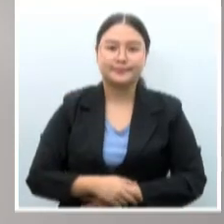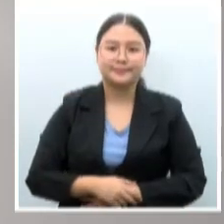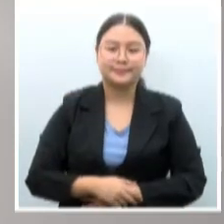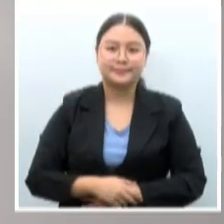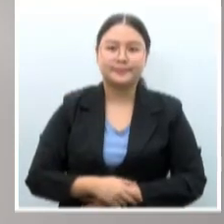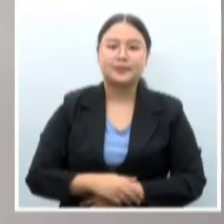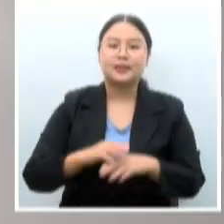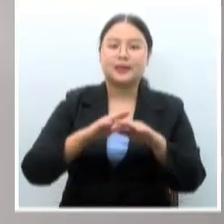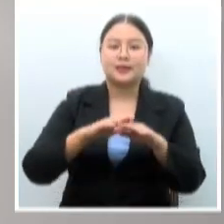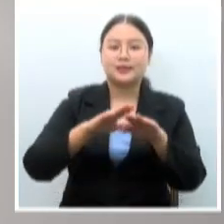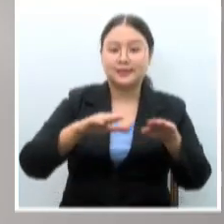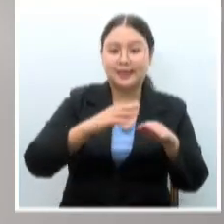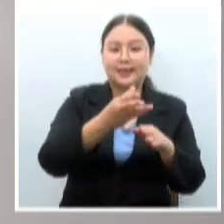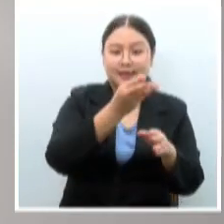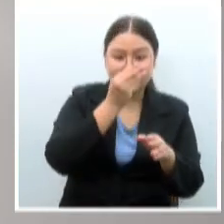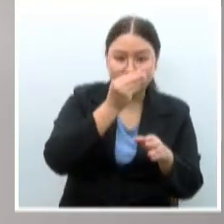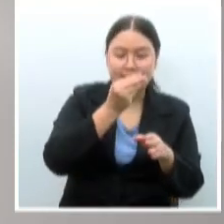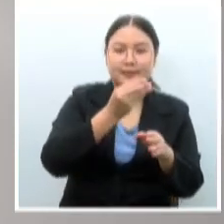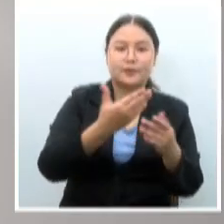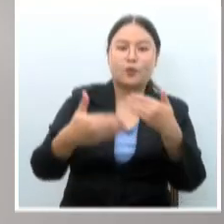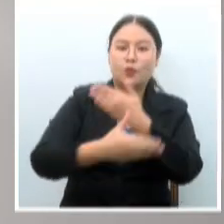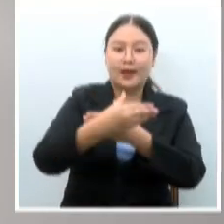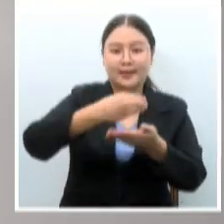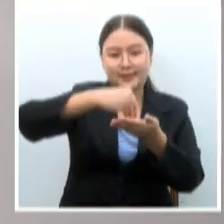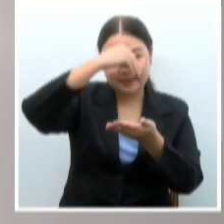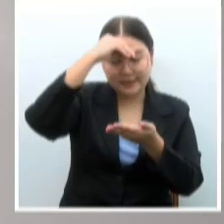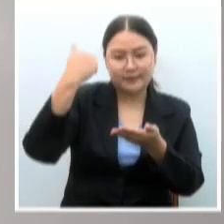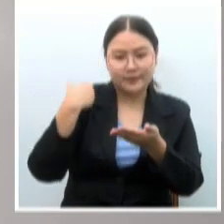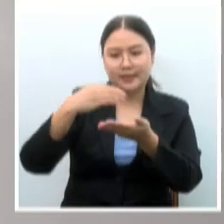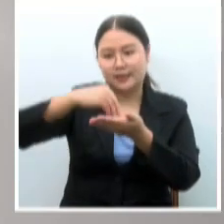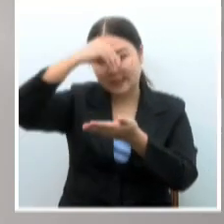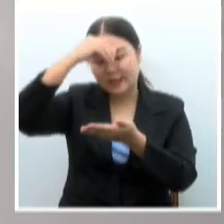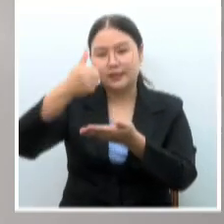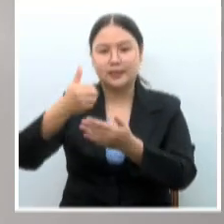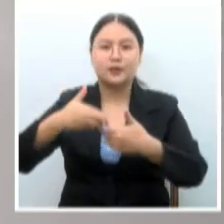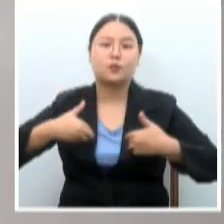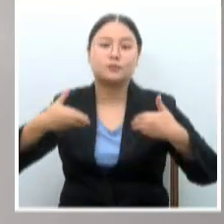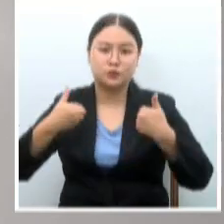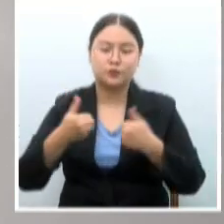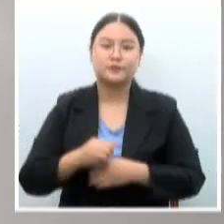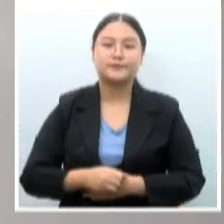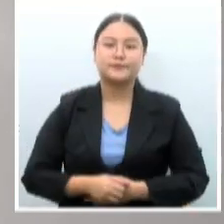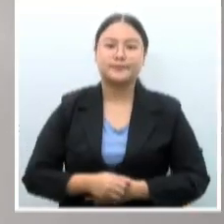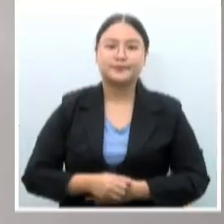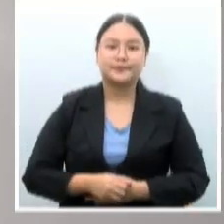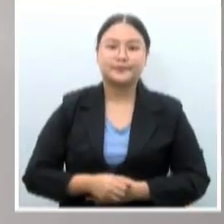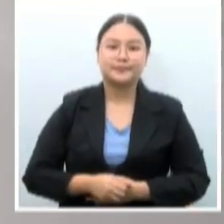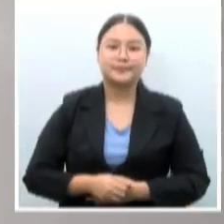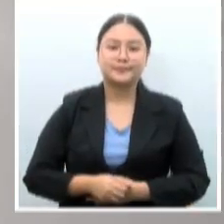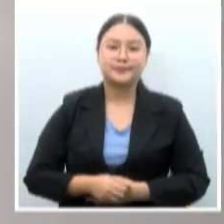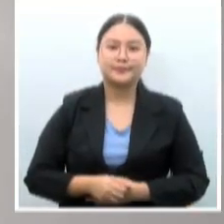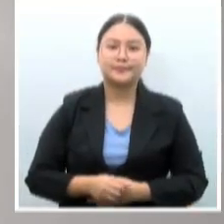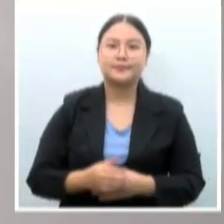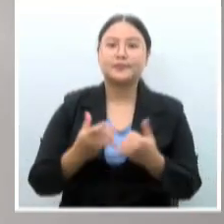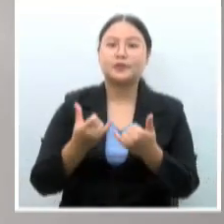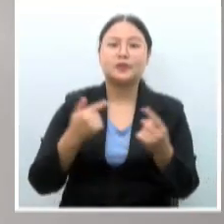ได้เรียนแบบเขาเรียกว่าเรียนดีแล้วก็มีความสุขด้วยค่ะท่านผู้ชมทุกท่านคะเราไปต่อกันนะกับเรื่องในช่วงของคอนเทนต์ดีๆมีบอกต่อกัน